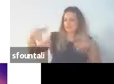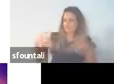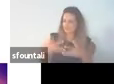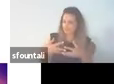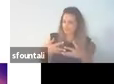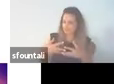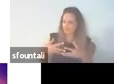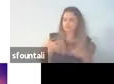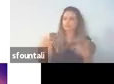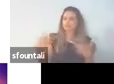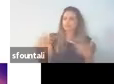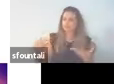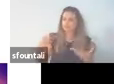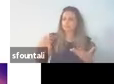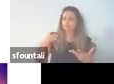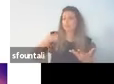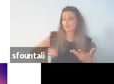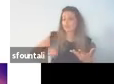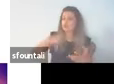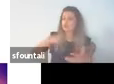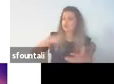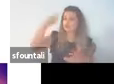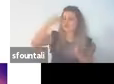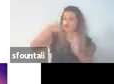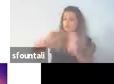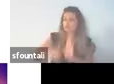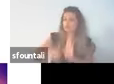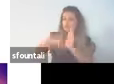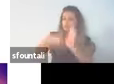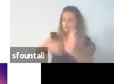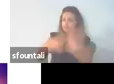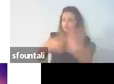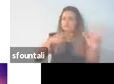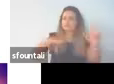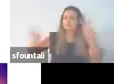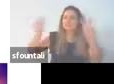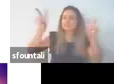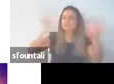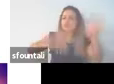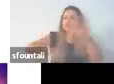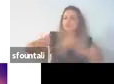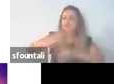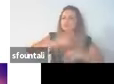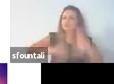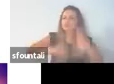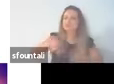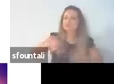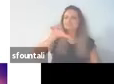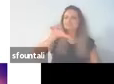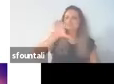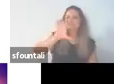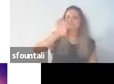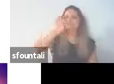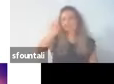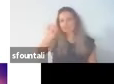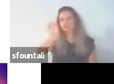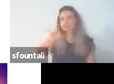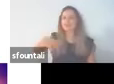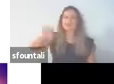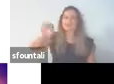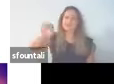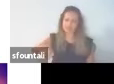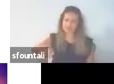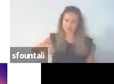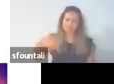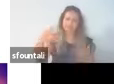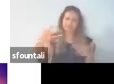το δημόσιο πρόσωπο της εκστρατείας μας λέγεται να μιλήσουμε για το ναι. Πρόκειται στην πραγματικότητα δηλαδή στο να μετακινηθούμε από